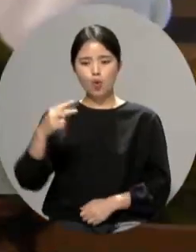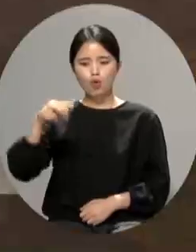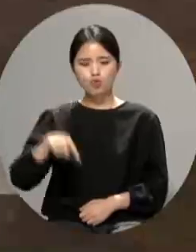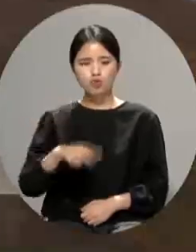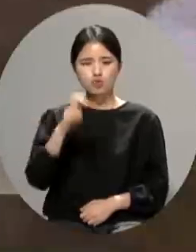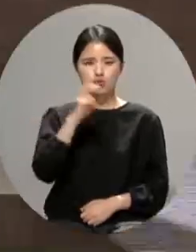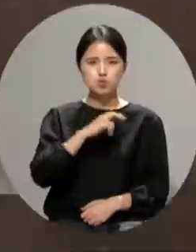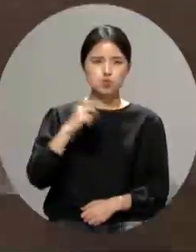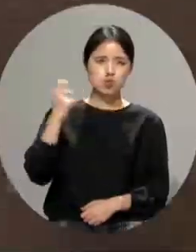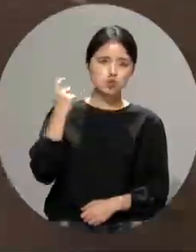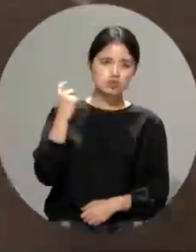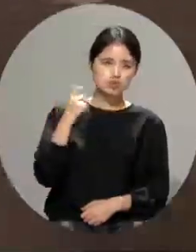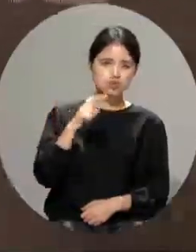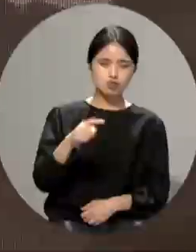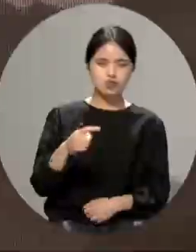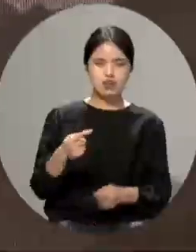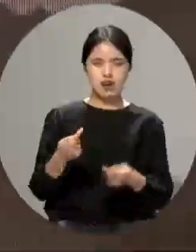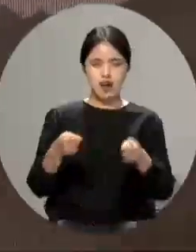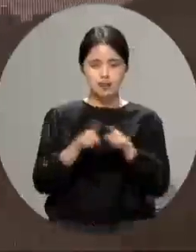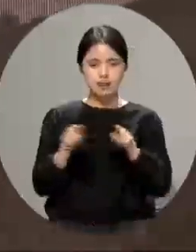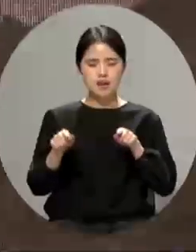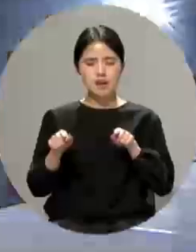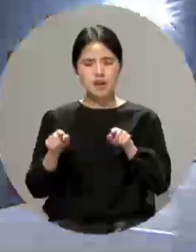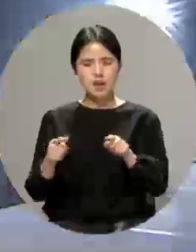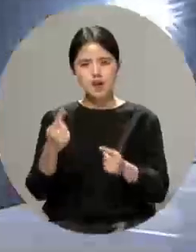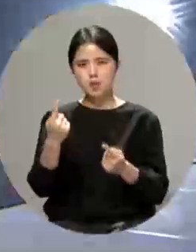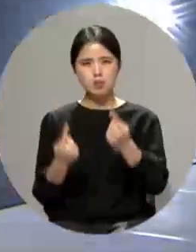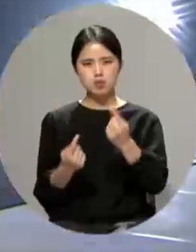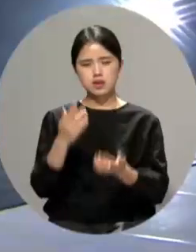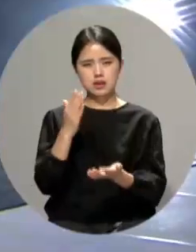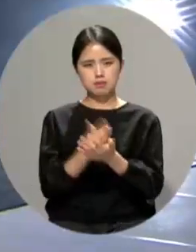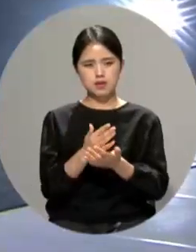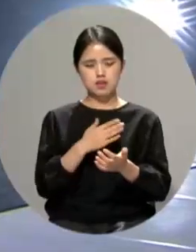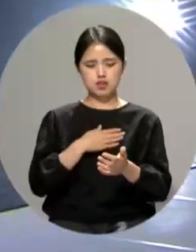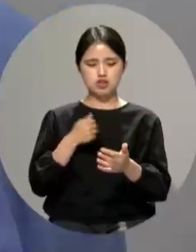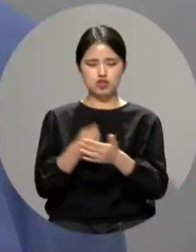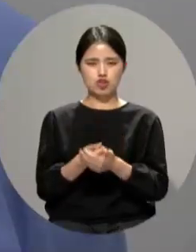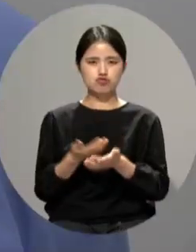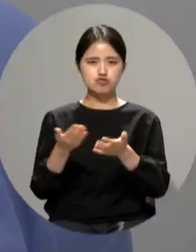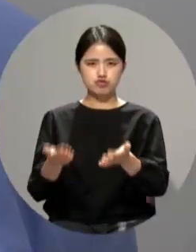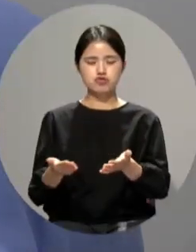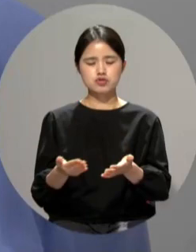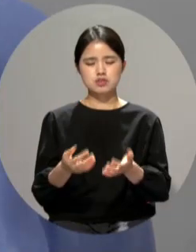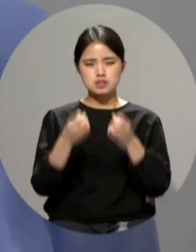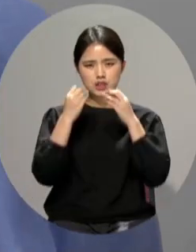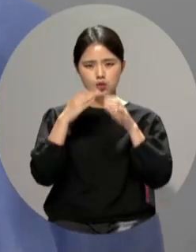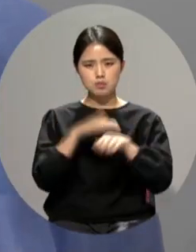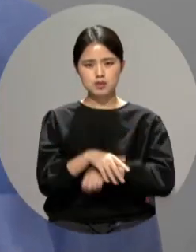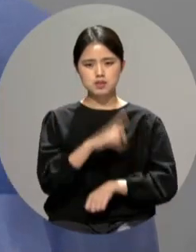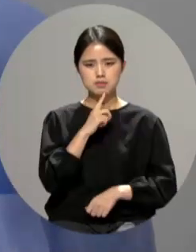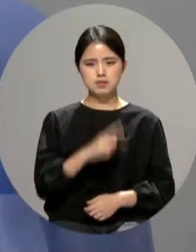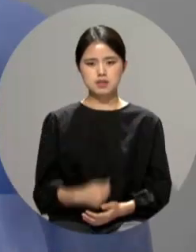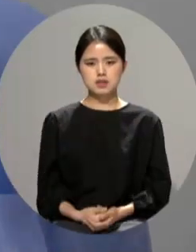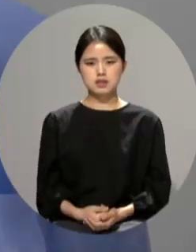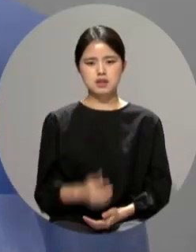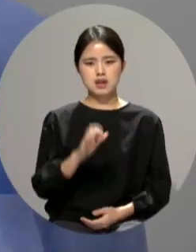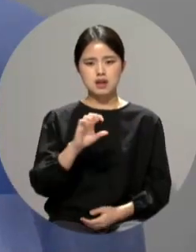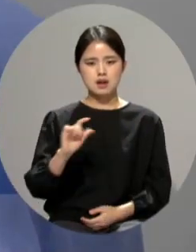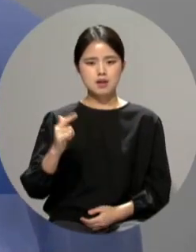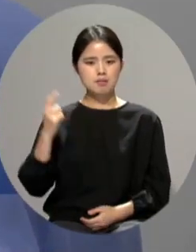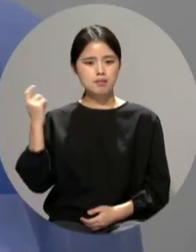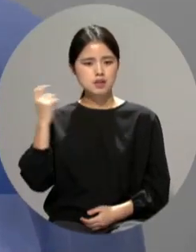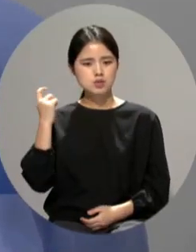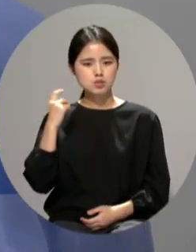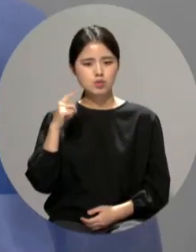호흡을 맞춰오는 관행에서 벗어난 새로운 시도라는 평가가 나왔습니다. 그 소리에서 고수 부장나면